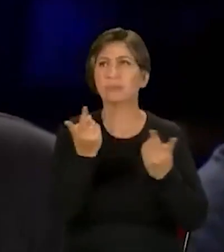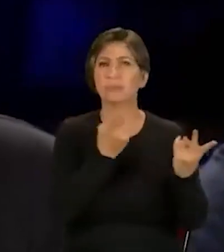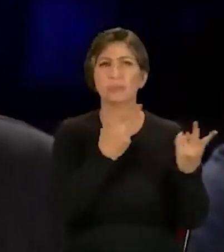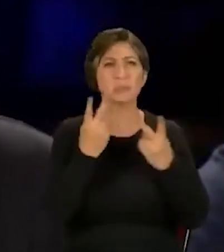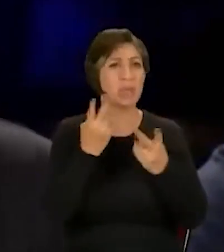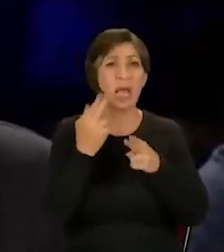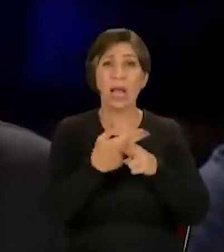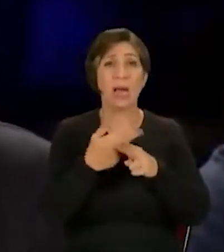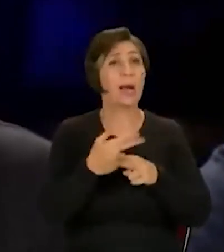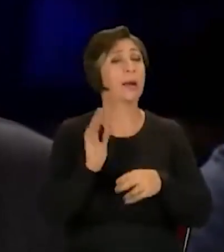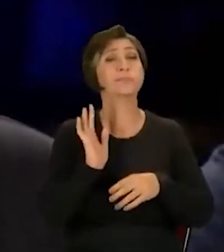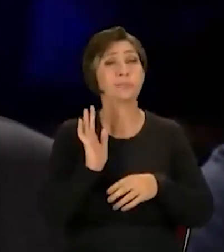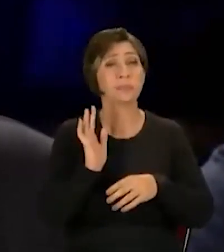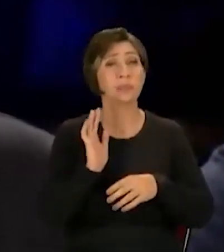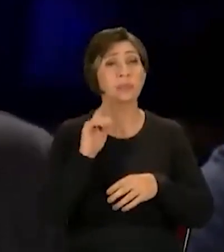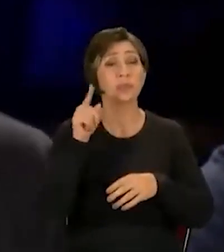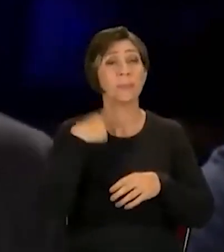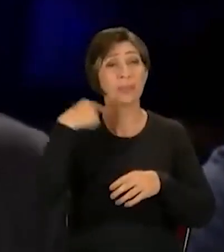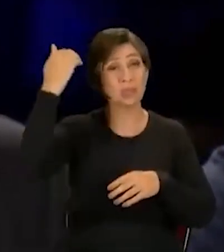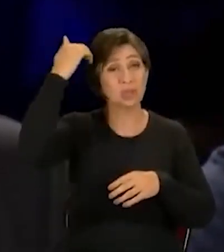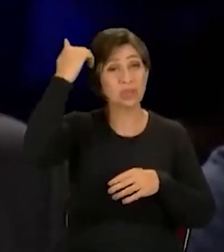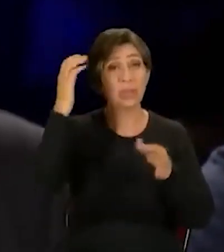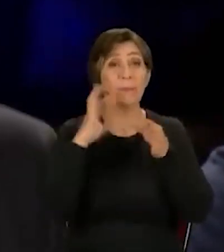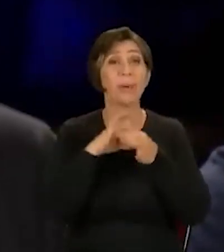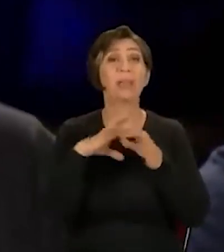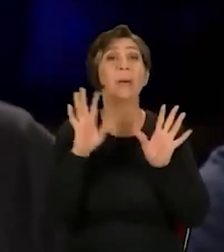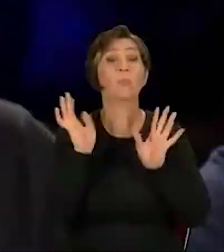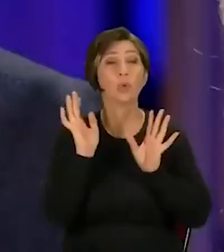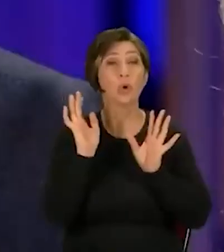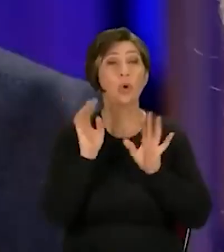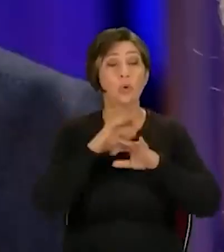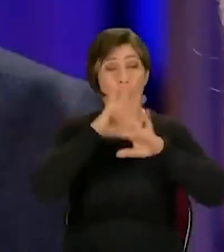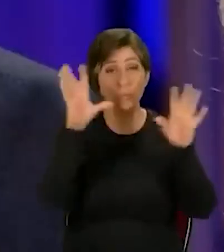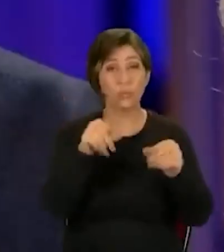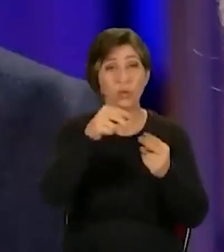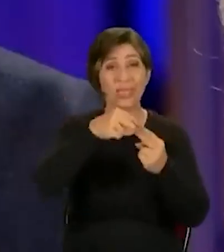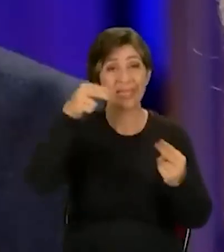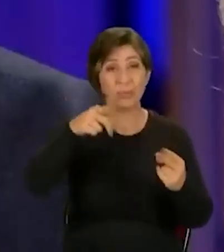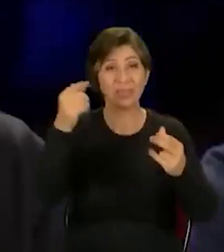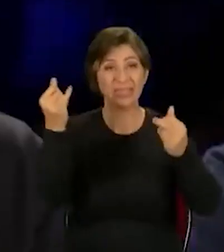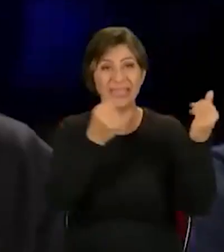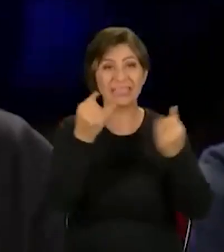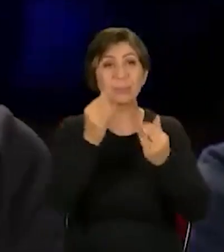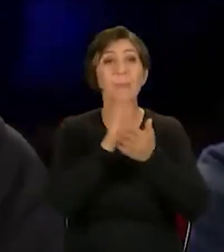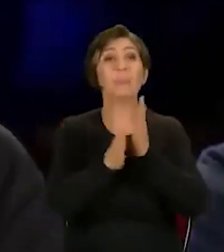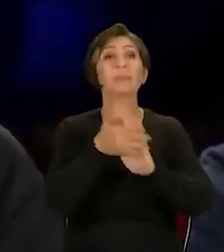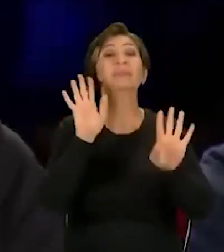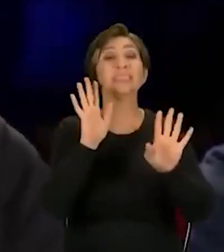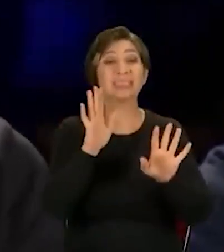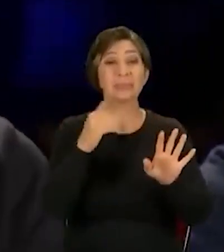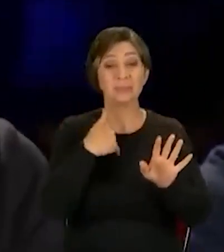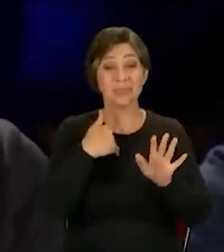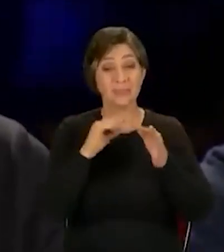gözleme deneyimini yaşamazsam bunlar benim zihnimde bağlanmıyor. Şimdi bütün bu hikayenin, şu tartışmanın bitmemesinin bizim